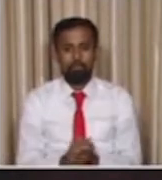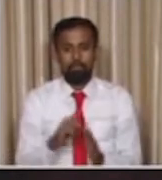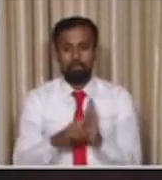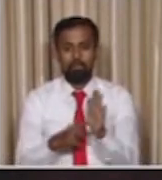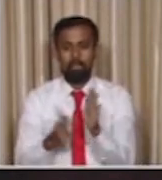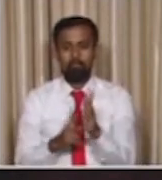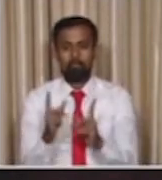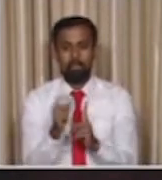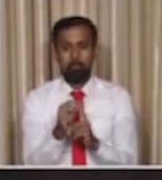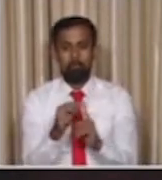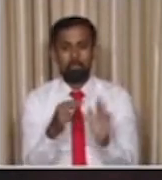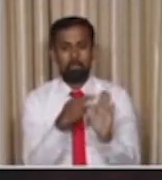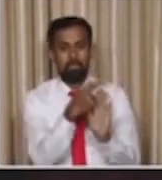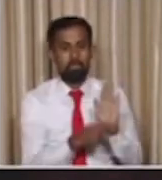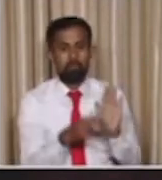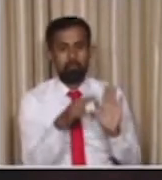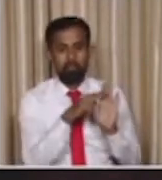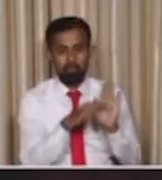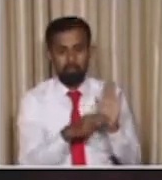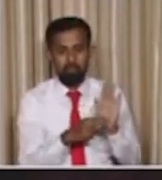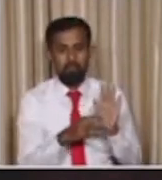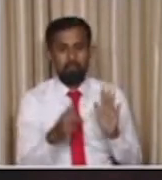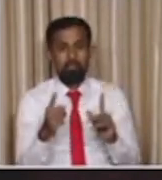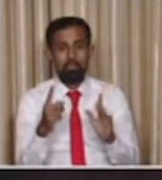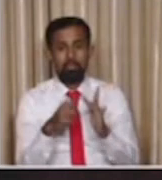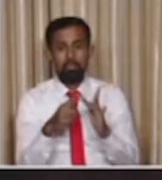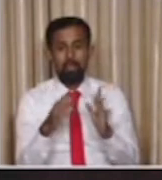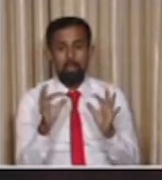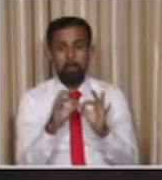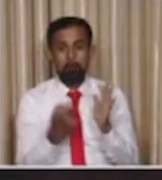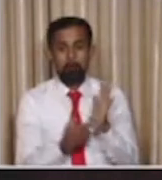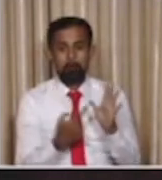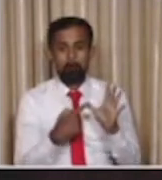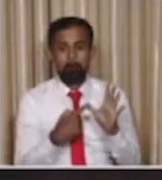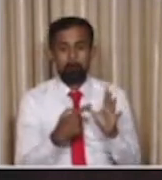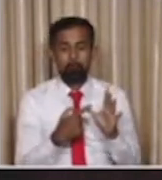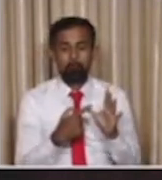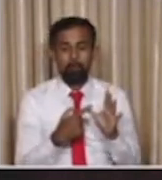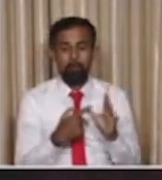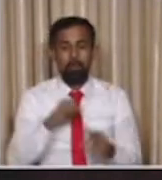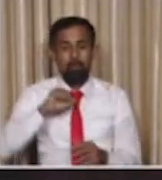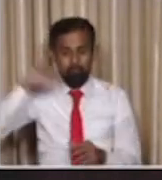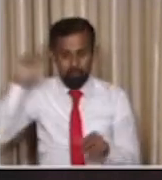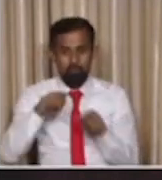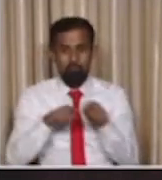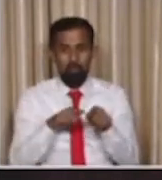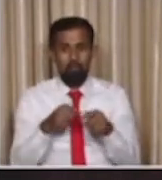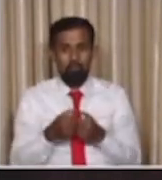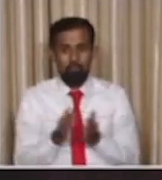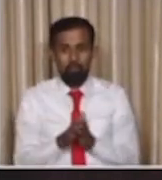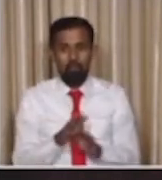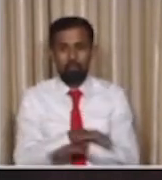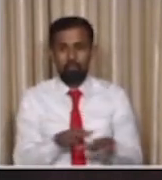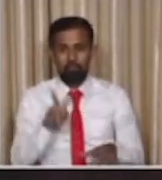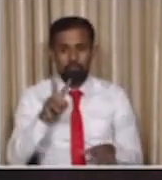විමුක්ති පෙරමුණේ ජාතික ලයිස්තුවේ හිටපු ඉබ්‍රහීම් ඉබ්‍රහීම් එදා වෙස්සන්ත රයිතුමා වගේ තරුමන්ගේ දරුවෝ